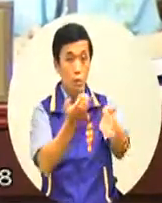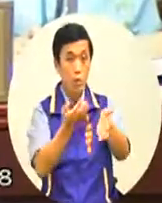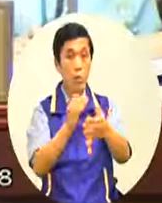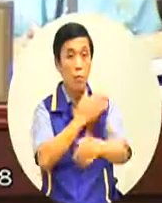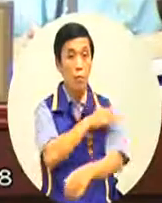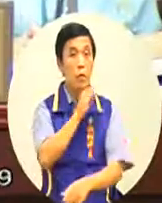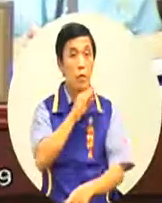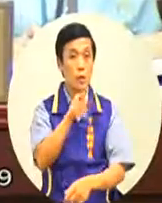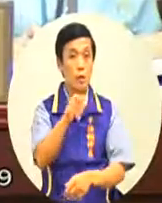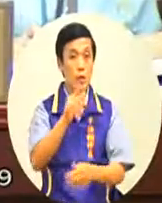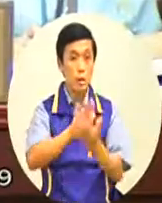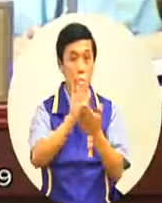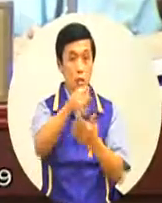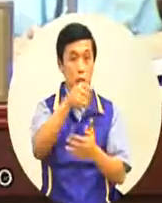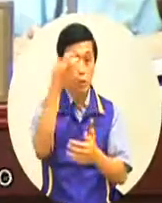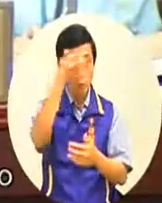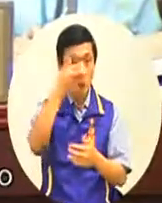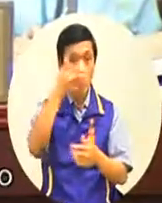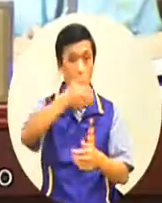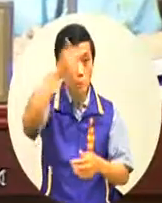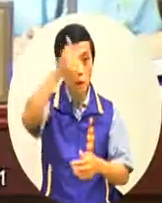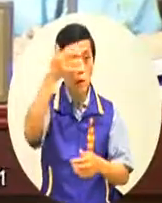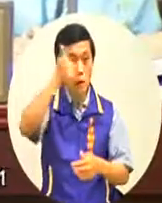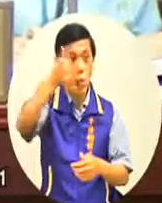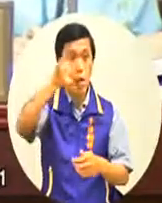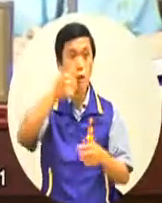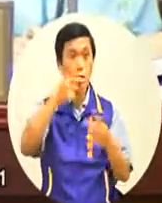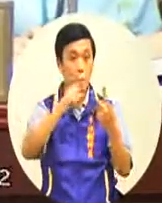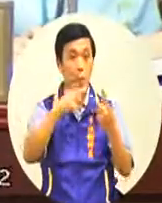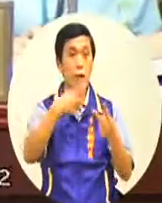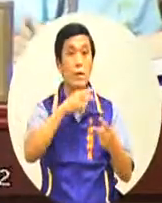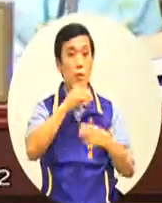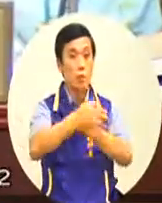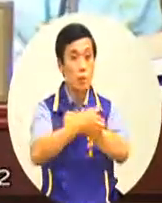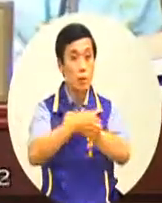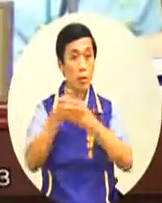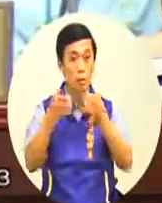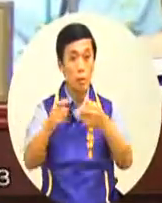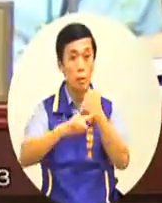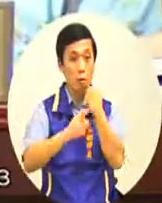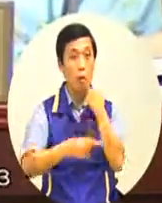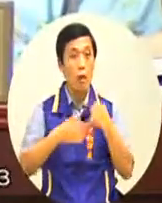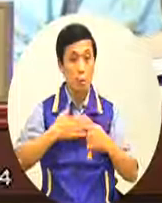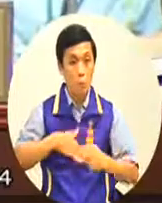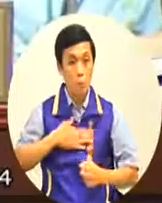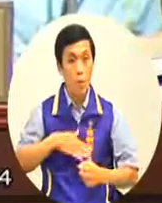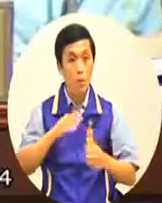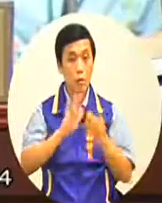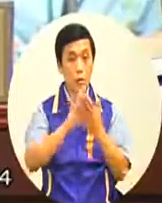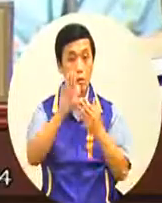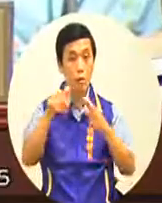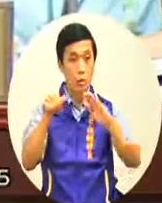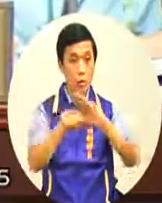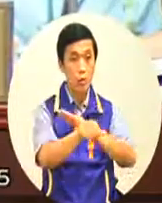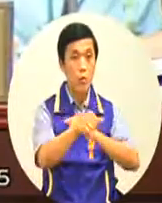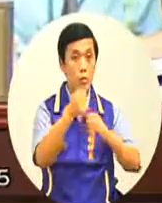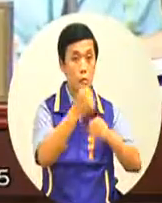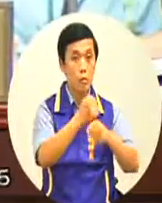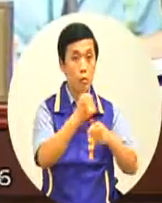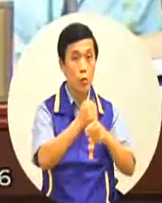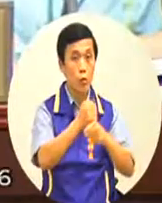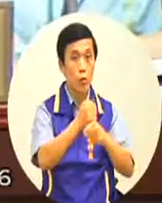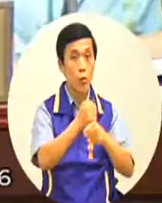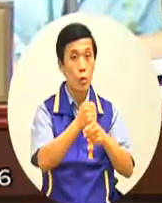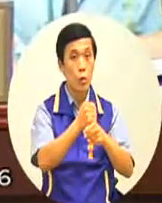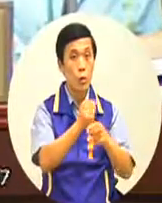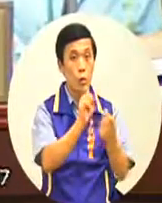是要当劳工，他对于这个劳动法令有认知，有初步的认识，其实他将来进入职场之后就会比较少